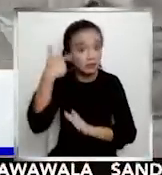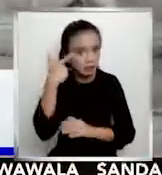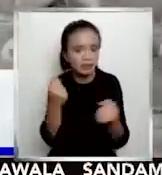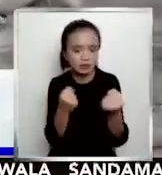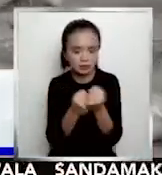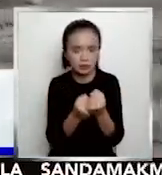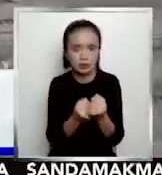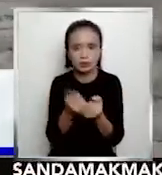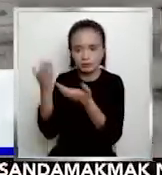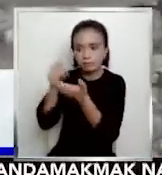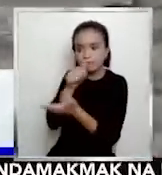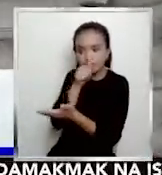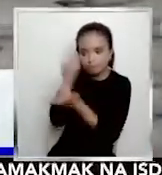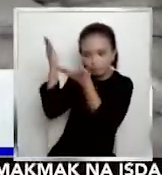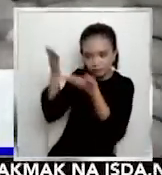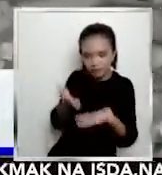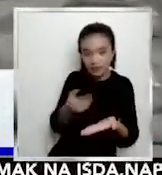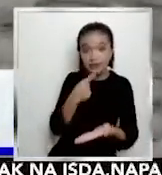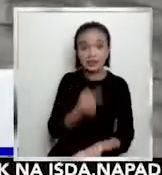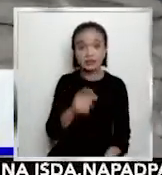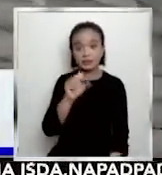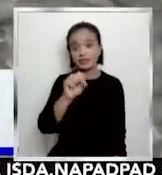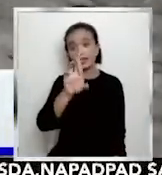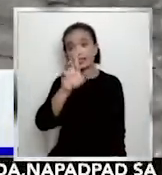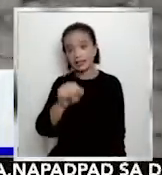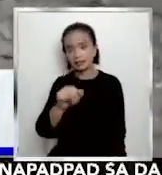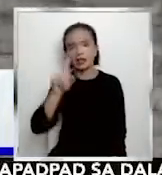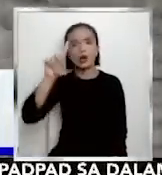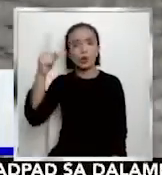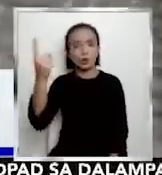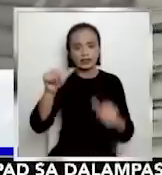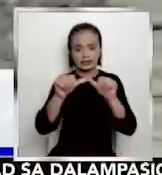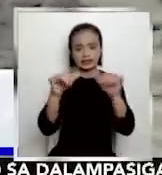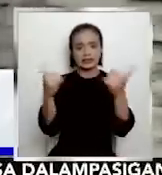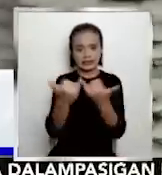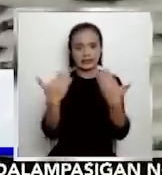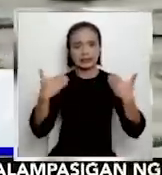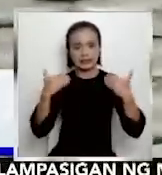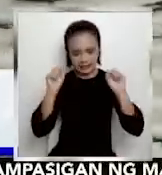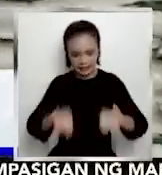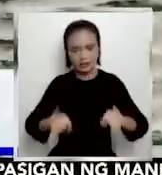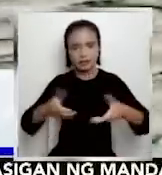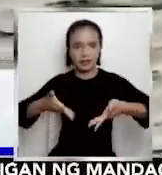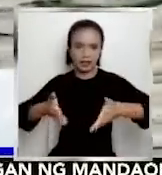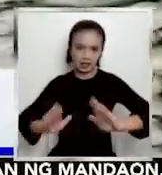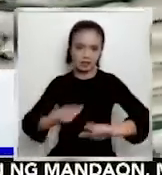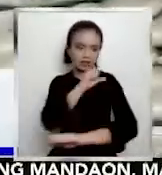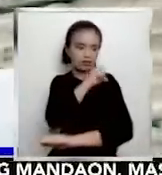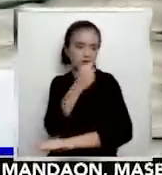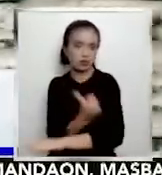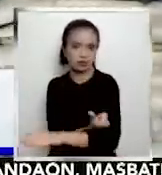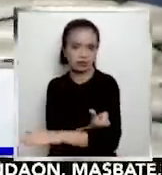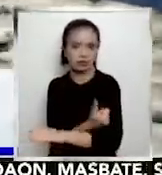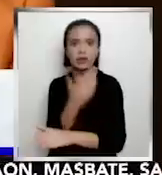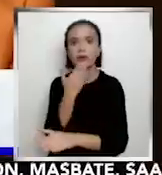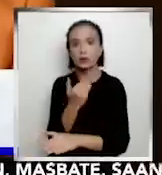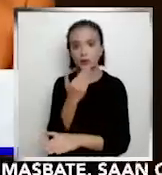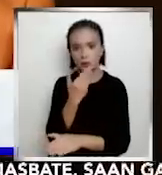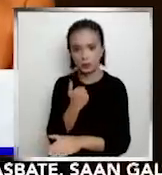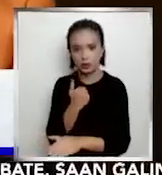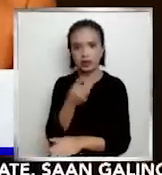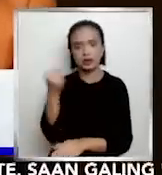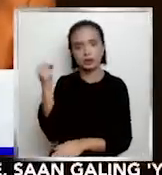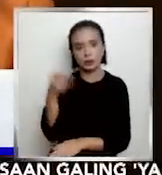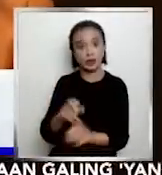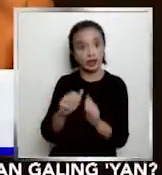charter ng SRA, tanging ang ahensya lang ang may kapangyarihan na mag-issue ng sugar order para mag-angkat ng asukal.